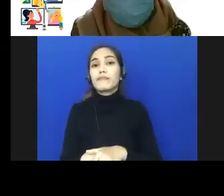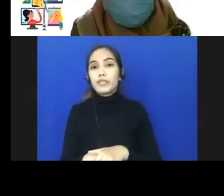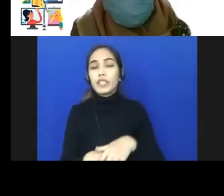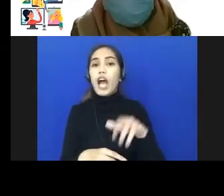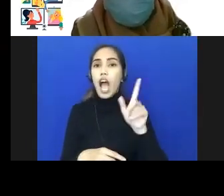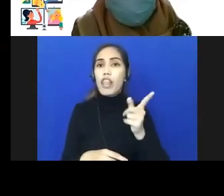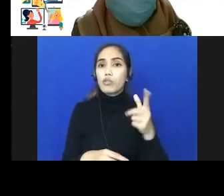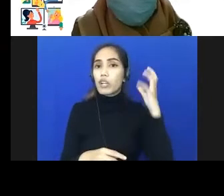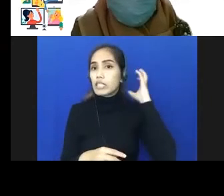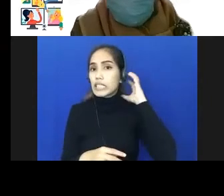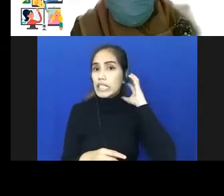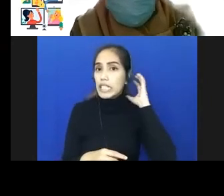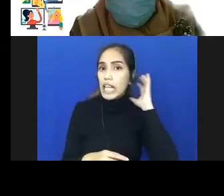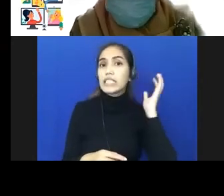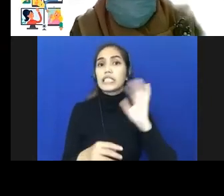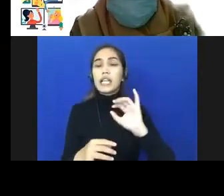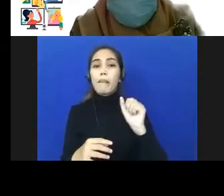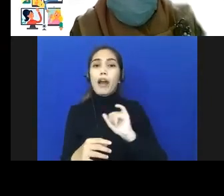dari Save the Children.